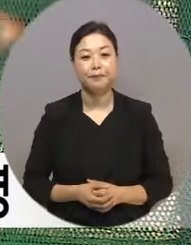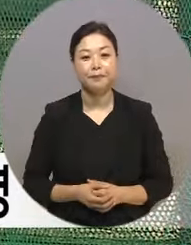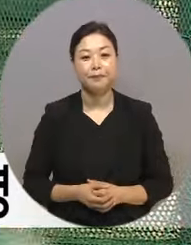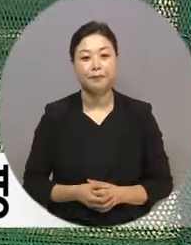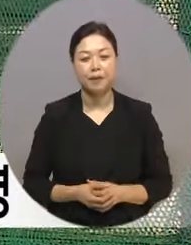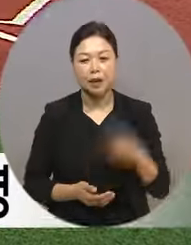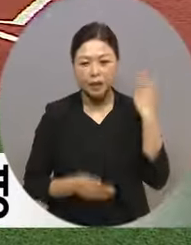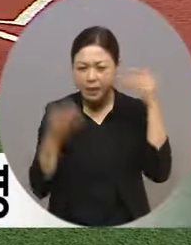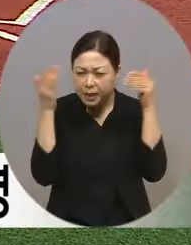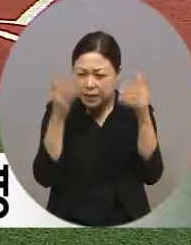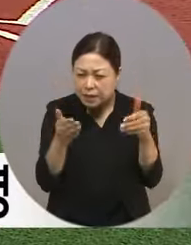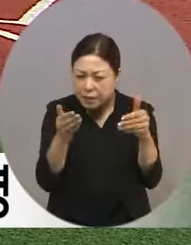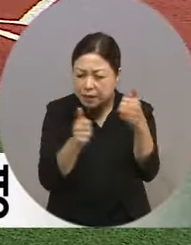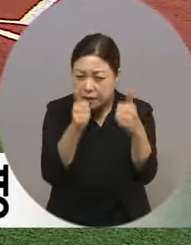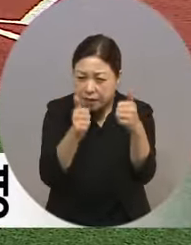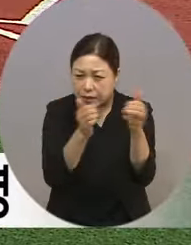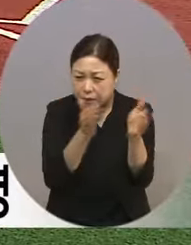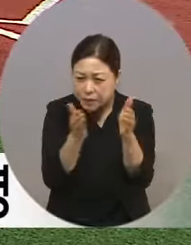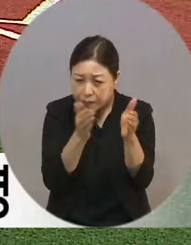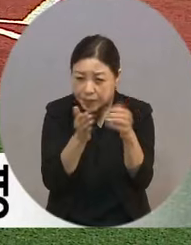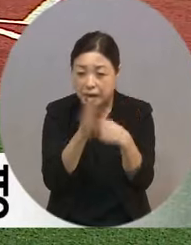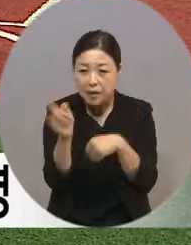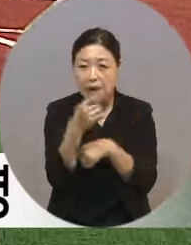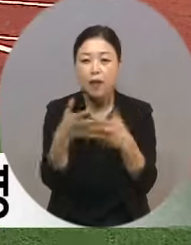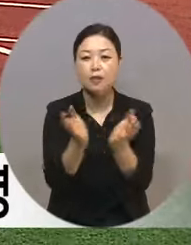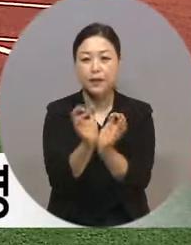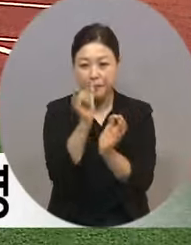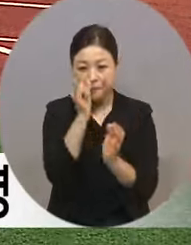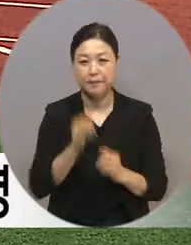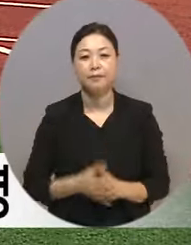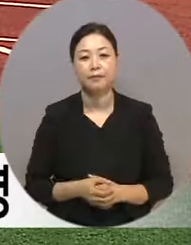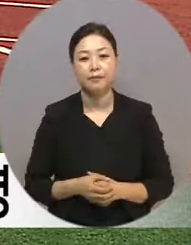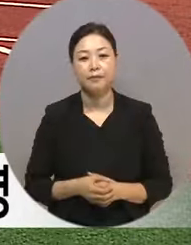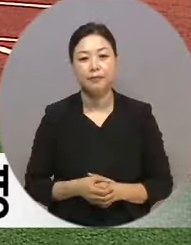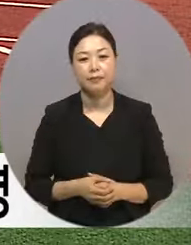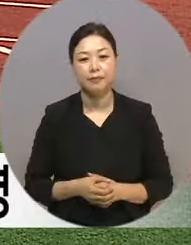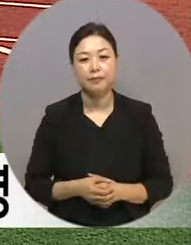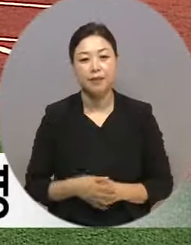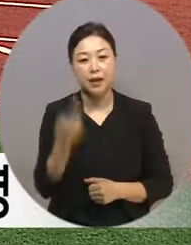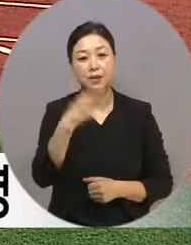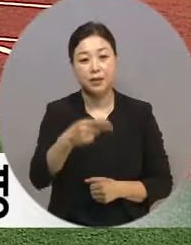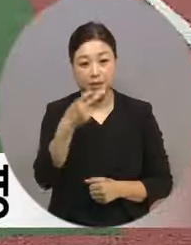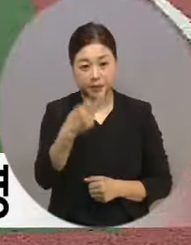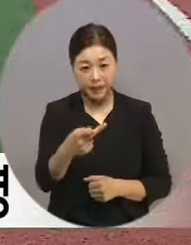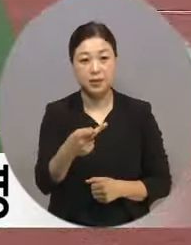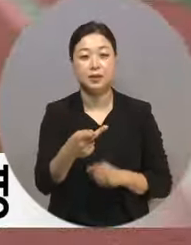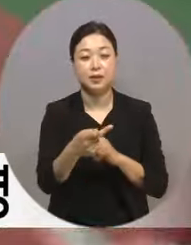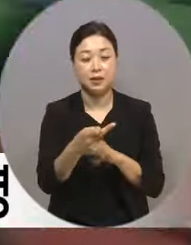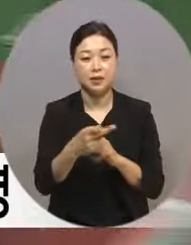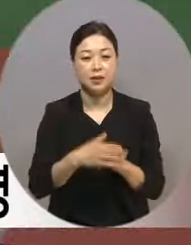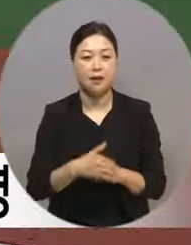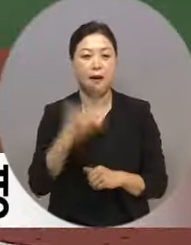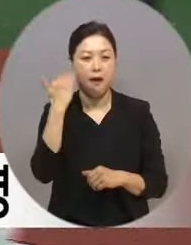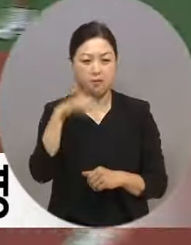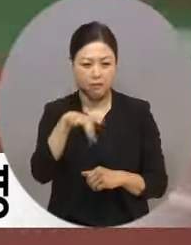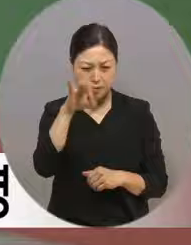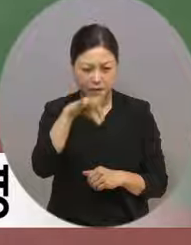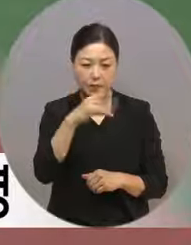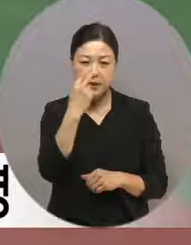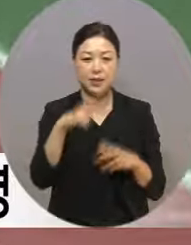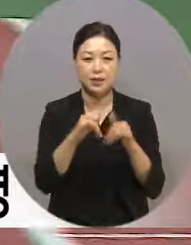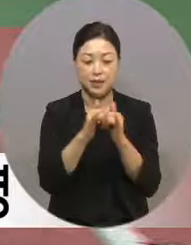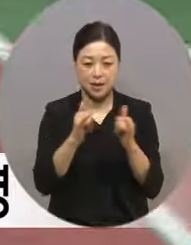소리에 집중하며 경기를 준비하는 야구단이 있습니다. 지난 2012년 국내 최초 시각장애인